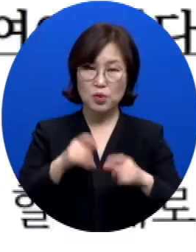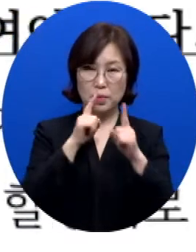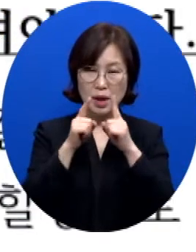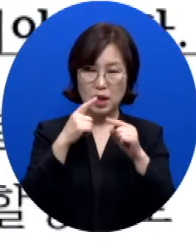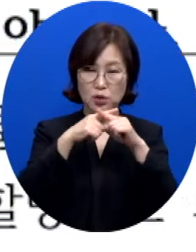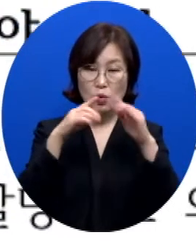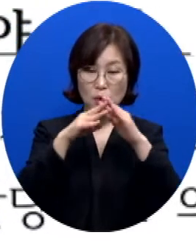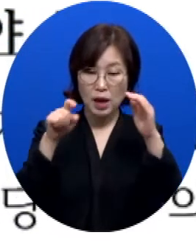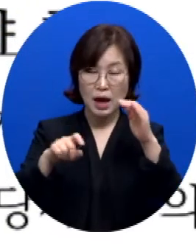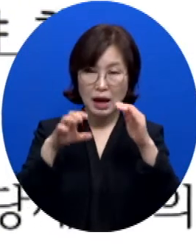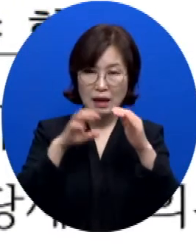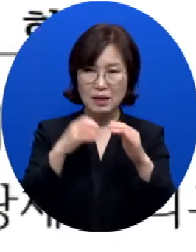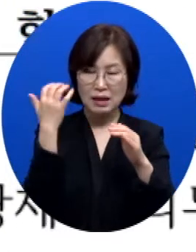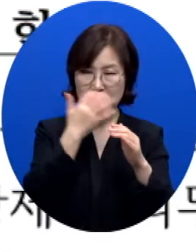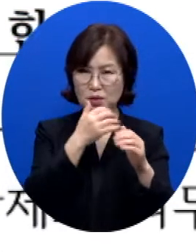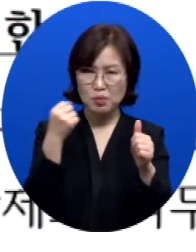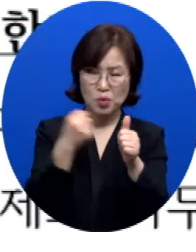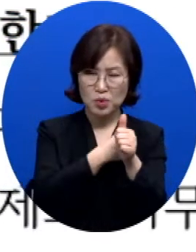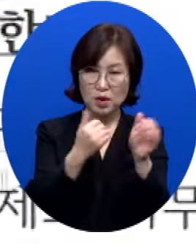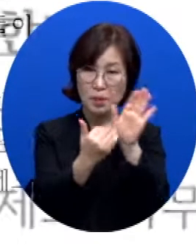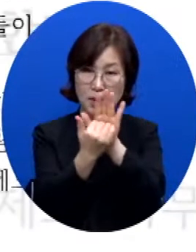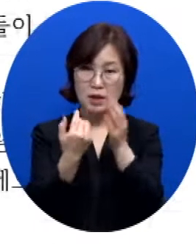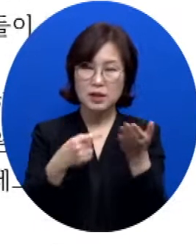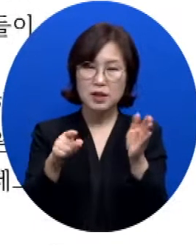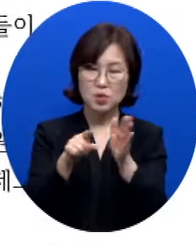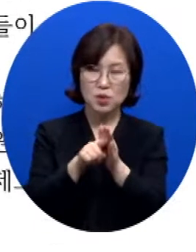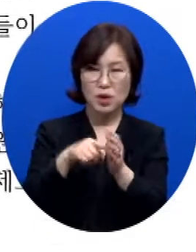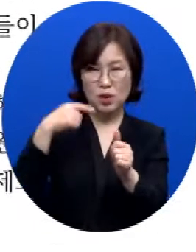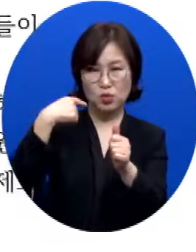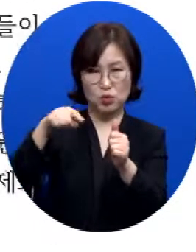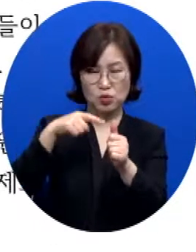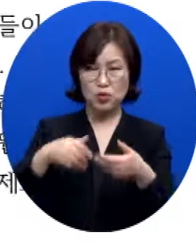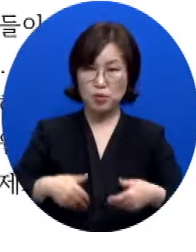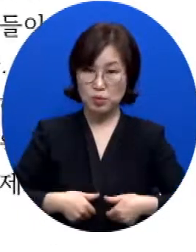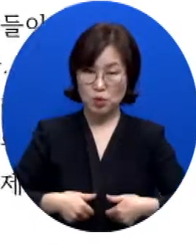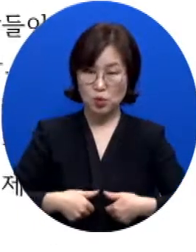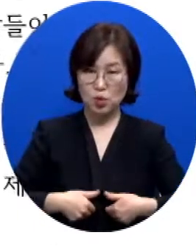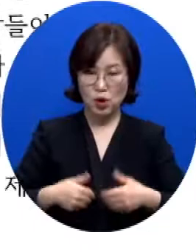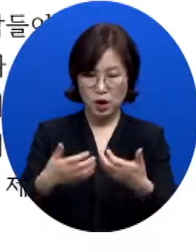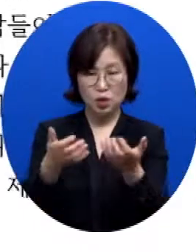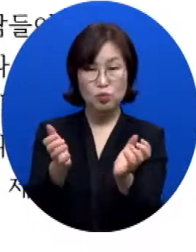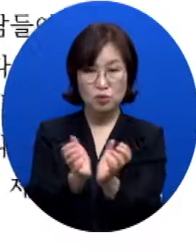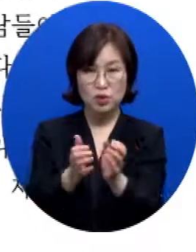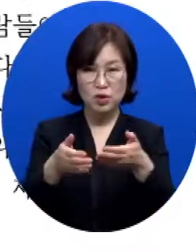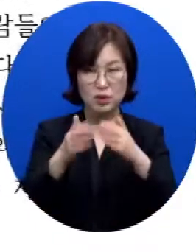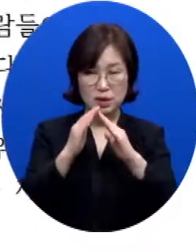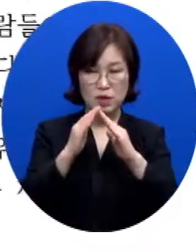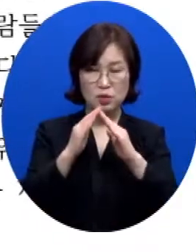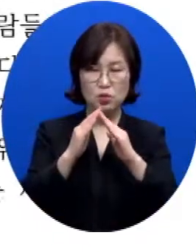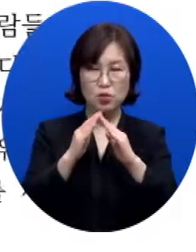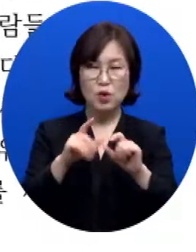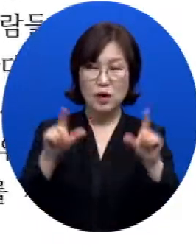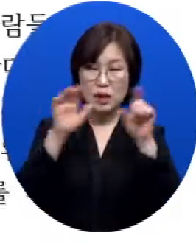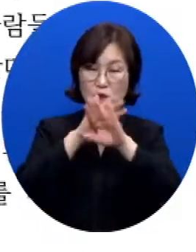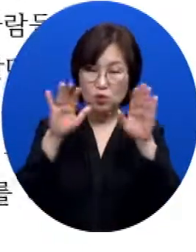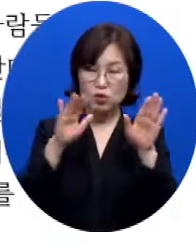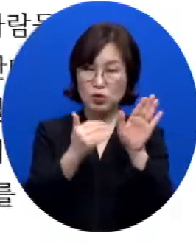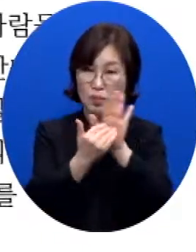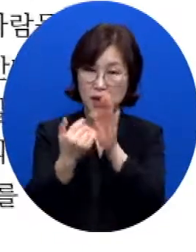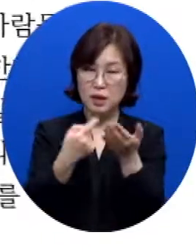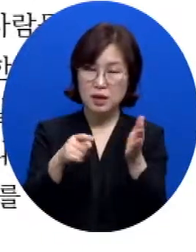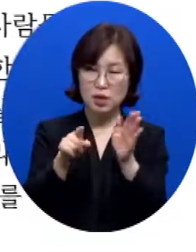안에서 벌어지는 성폭력을 방지하기 위해 의무교육을 실시하고 전담 기구를 운영하는 한편 기후 위기 극복을 위한